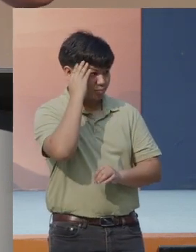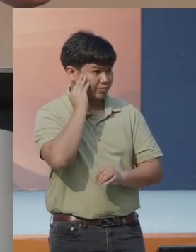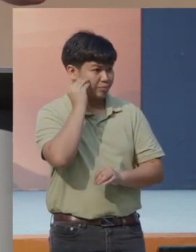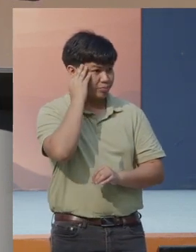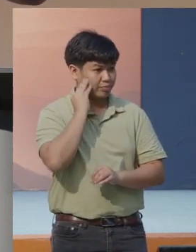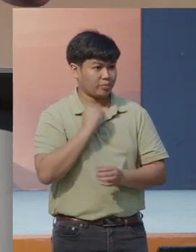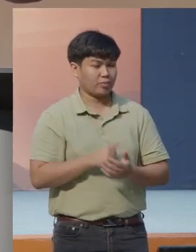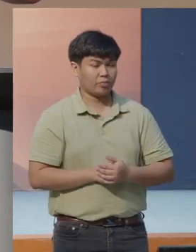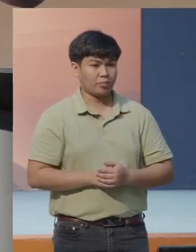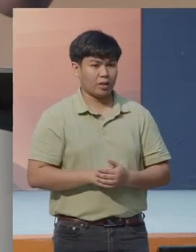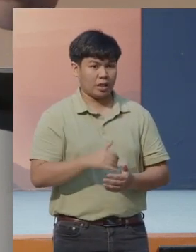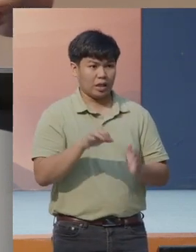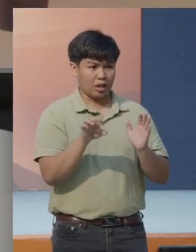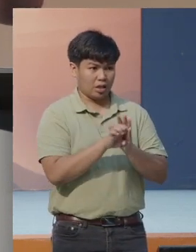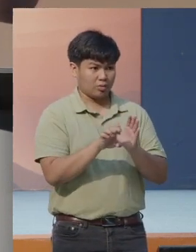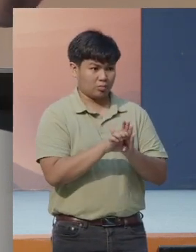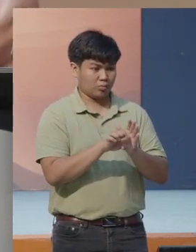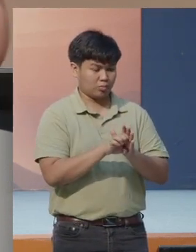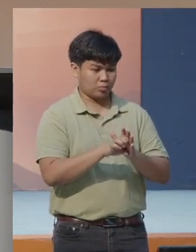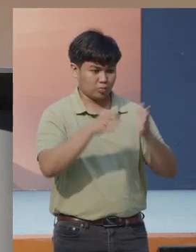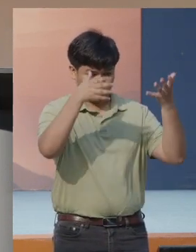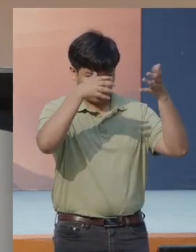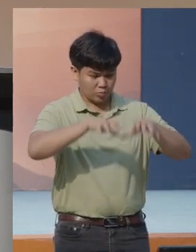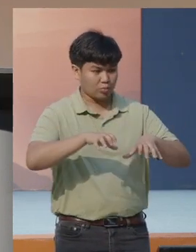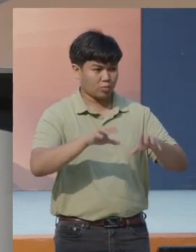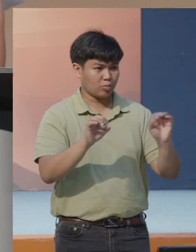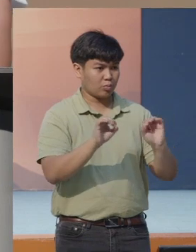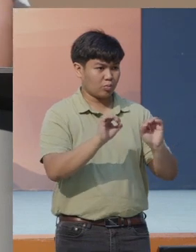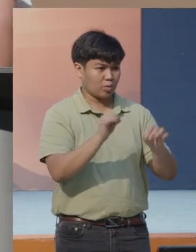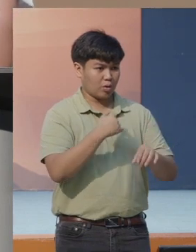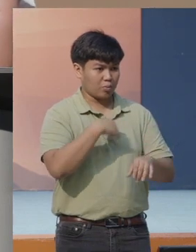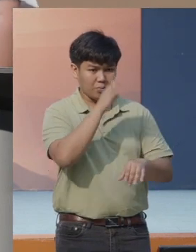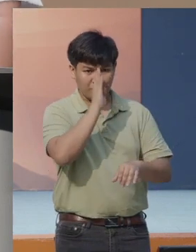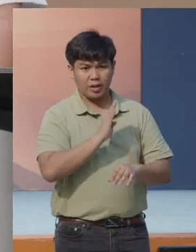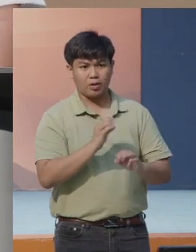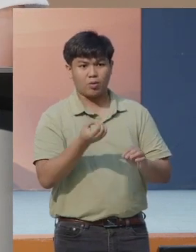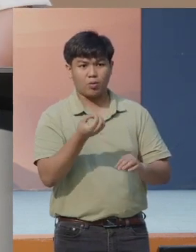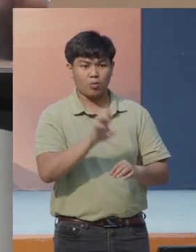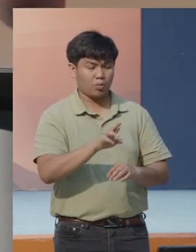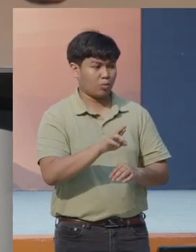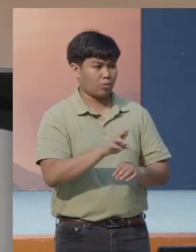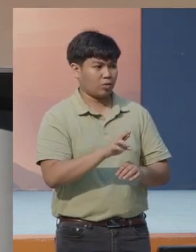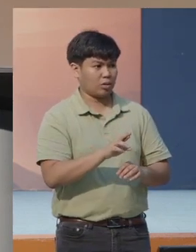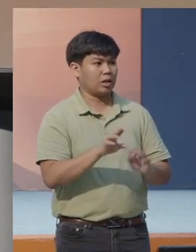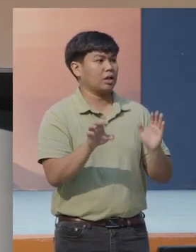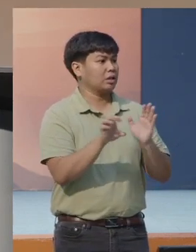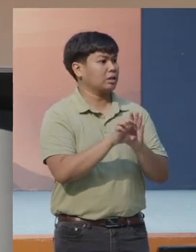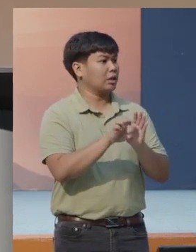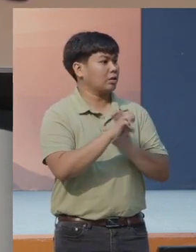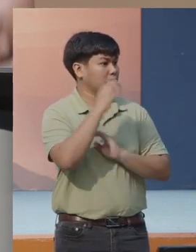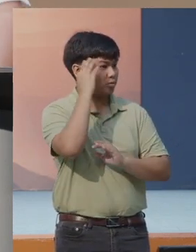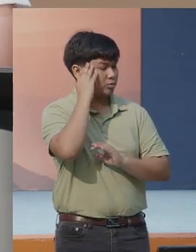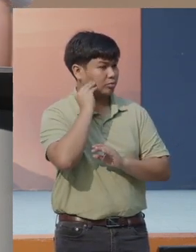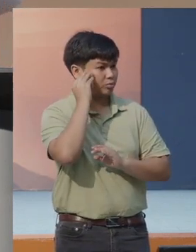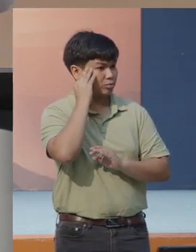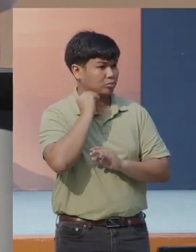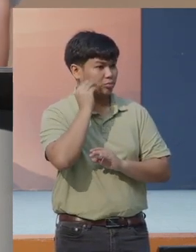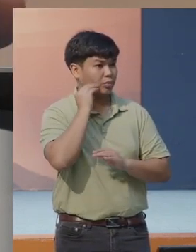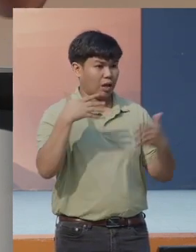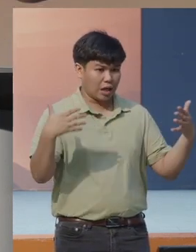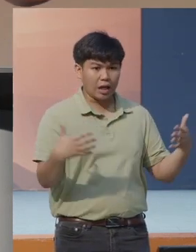Wala ka namang nilabag na kasunduan o patakaran. O di kaya nagkaroon ka na ba ng hindi magandang